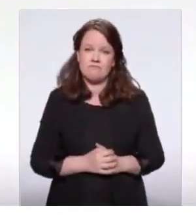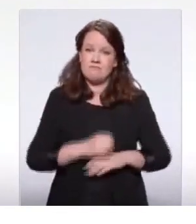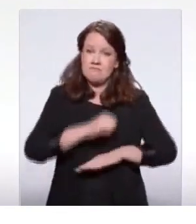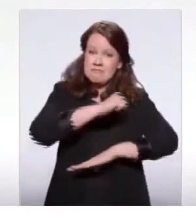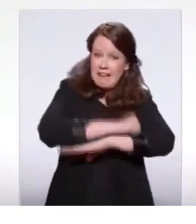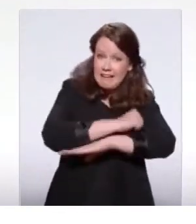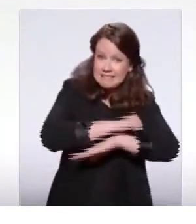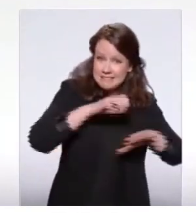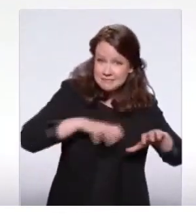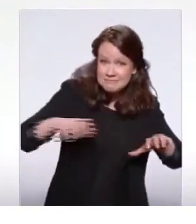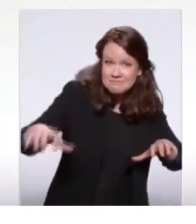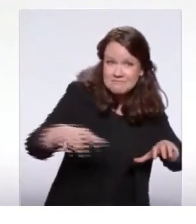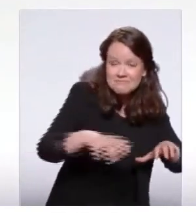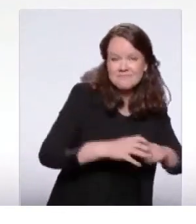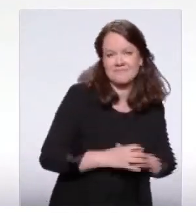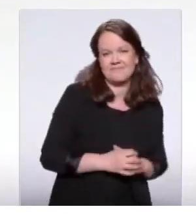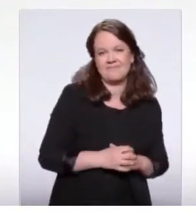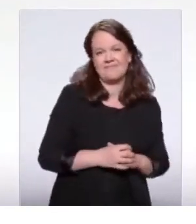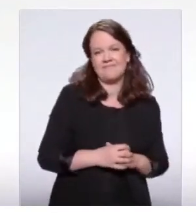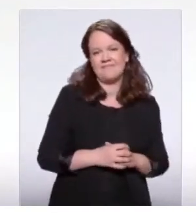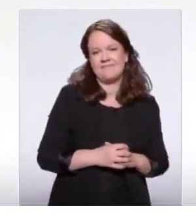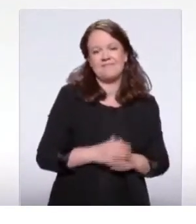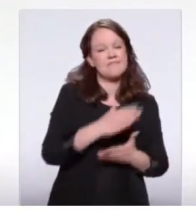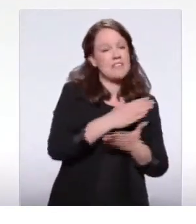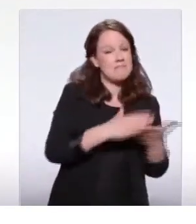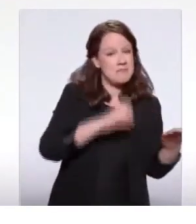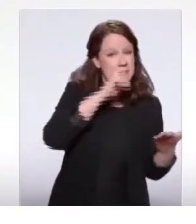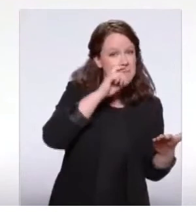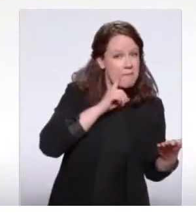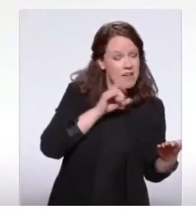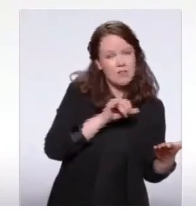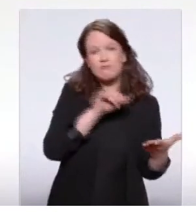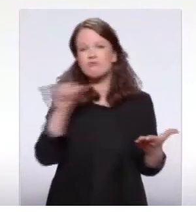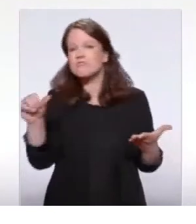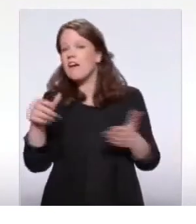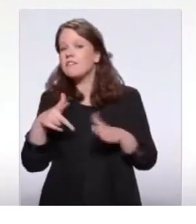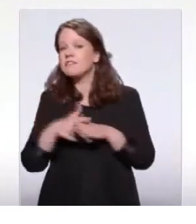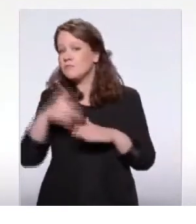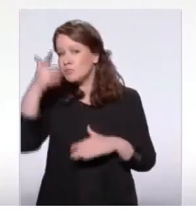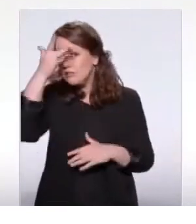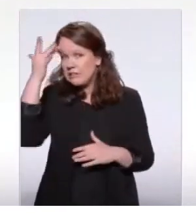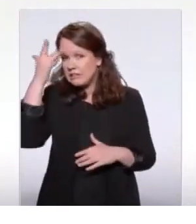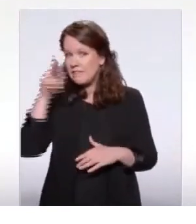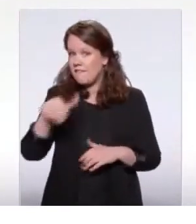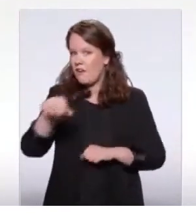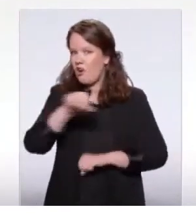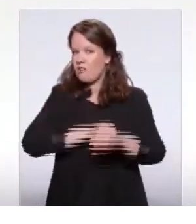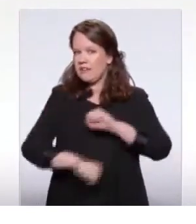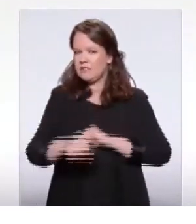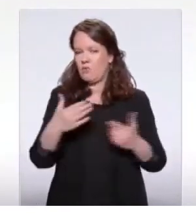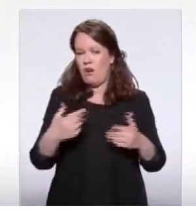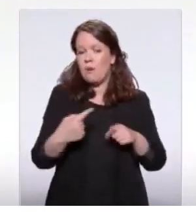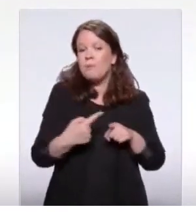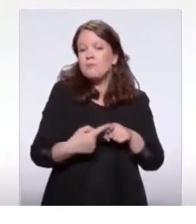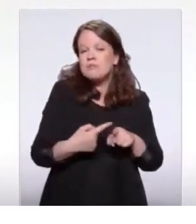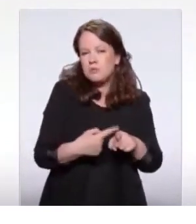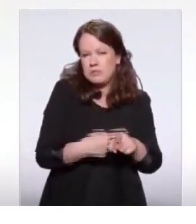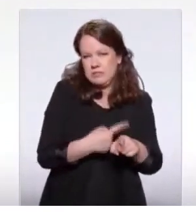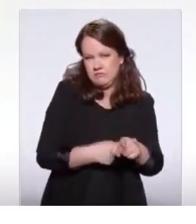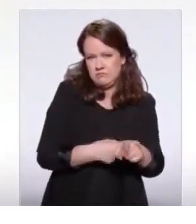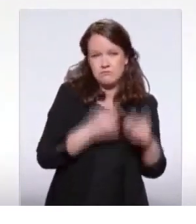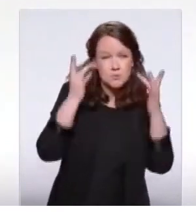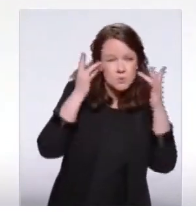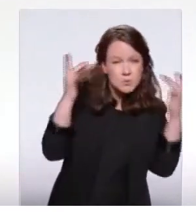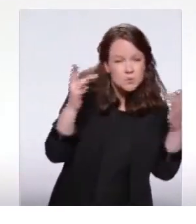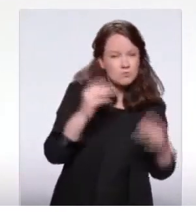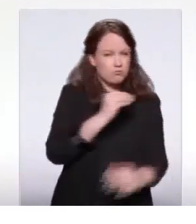terrasses et nous allons bâtir entre la mi-mai et le début de l'été un calendrier de réouverture progressive pour la culture,